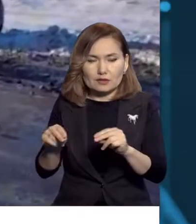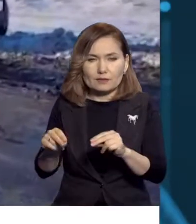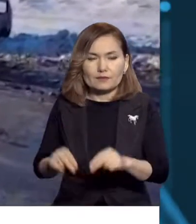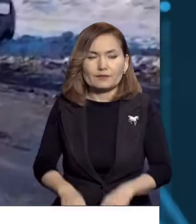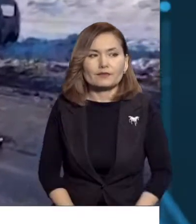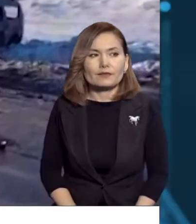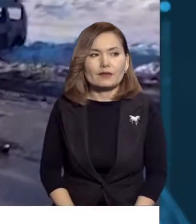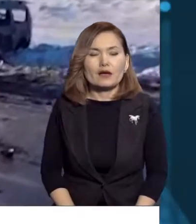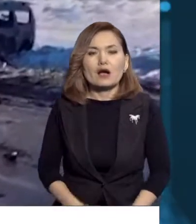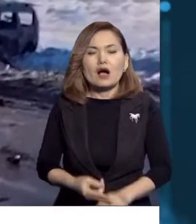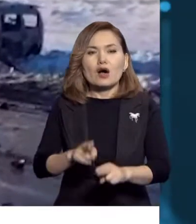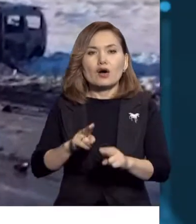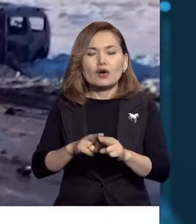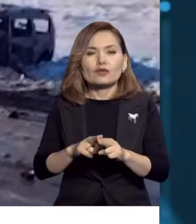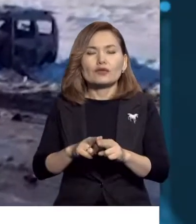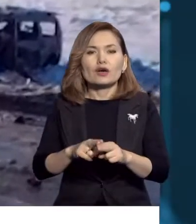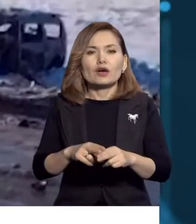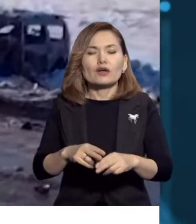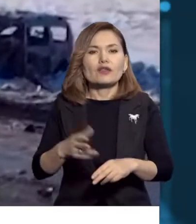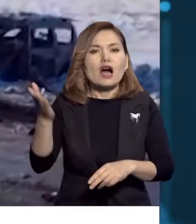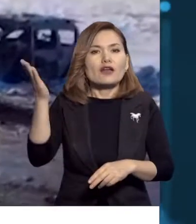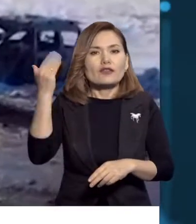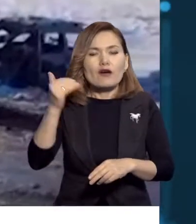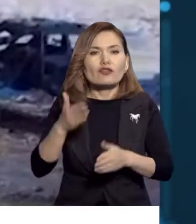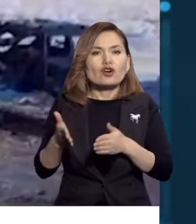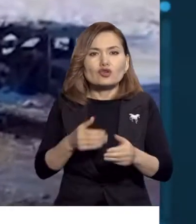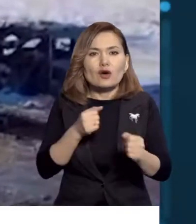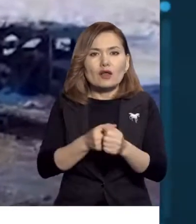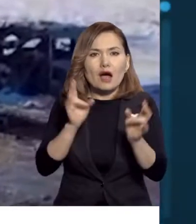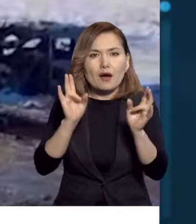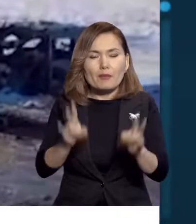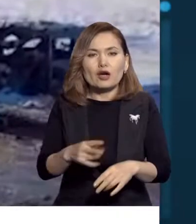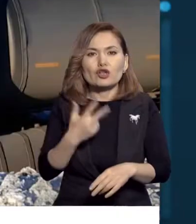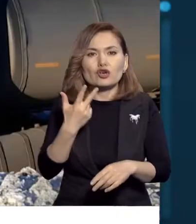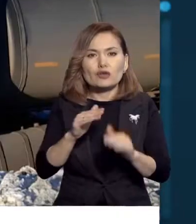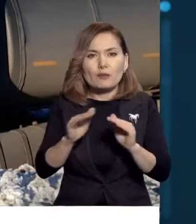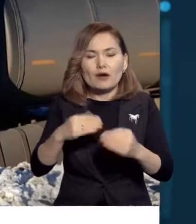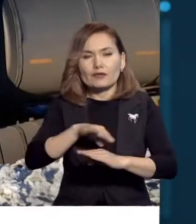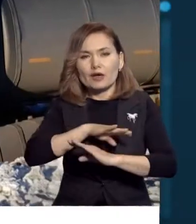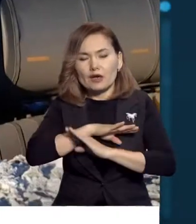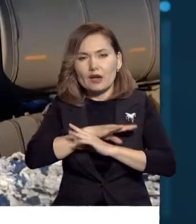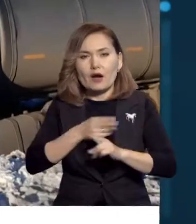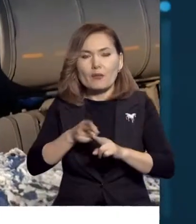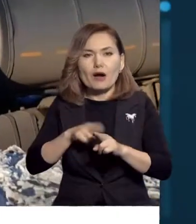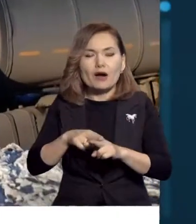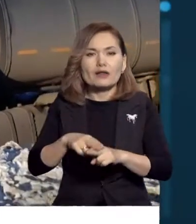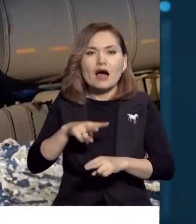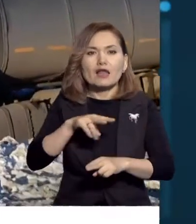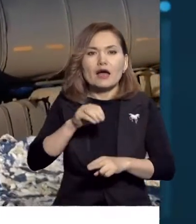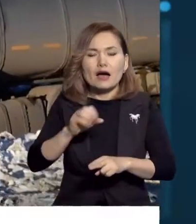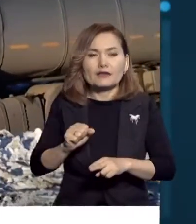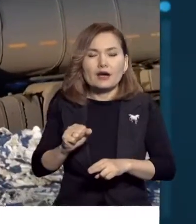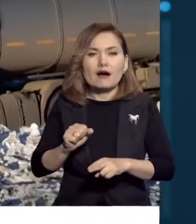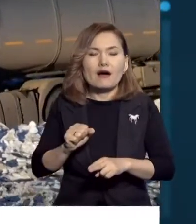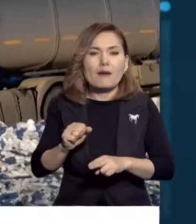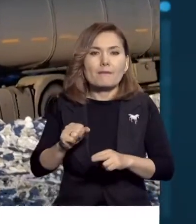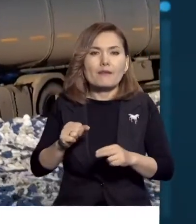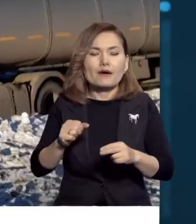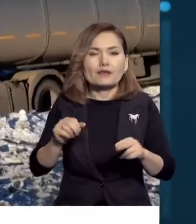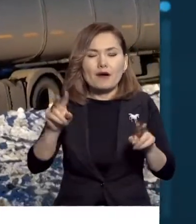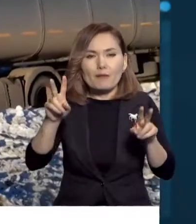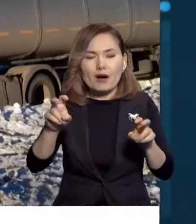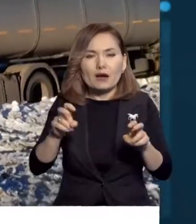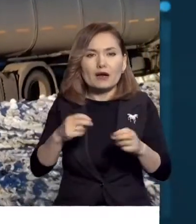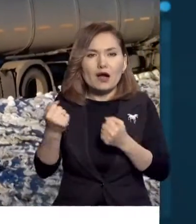Бұған дейін жол апаты кезінде 3 бала өртеніп кеткенін айтқан едік. Ақтөбе қаласының оңтүстік айналма жолында келе жатқан Лада Ларгус маркалық көліктің